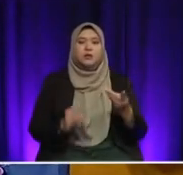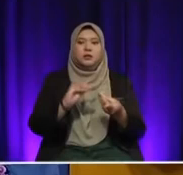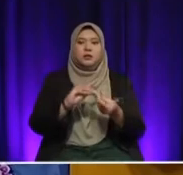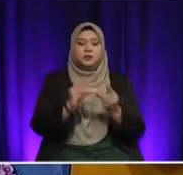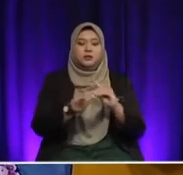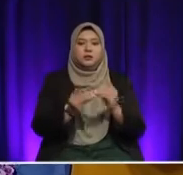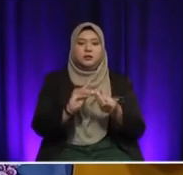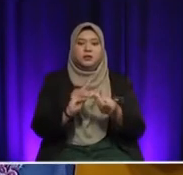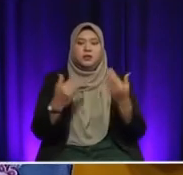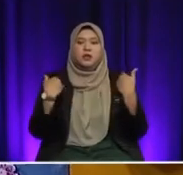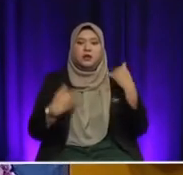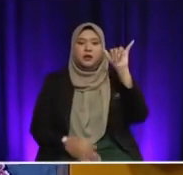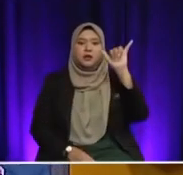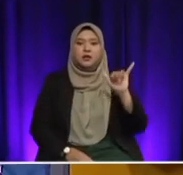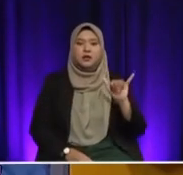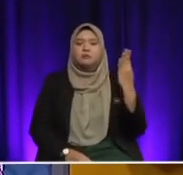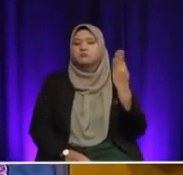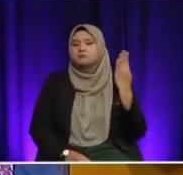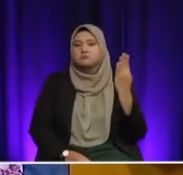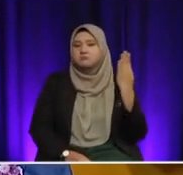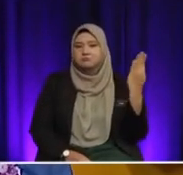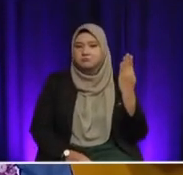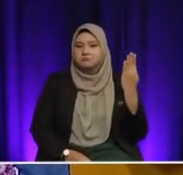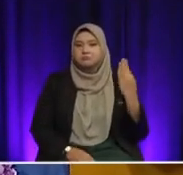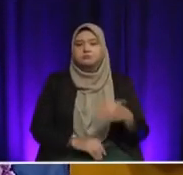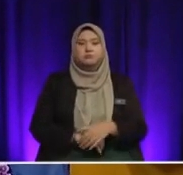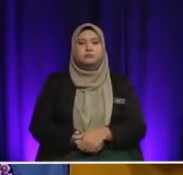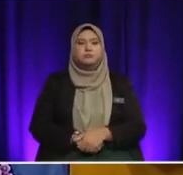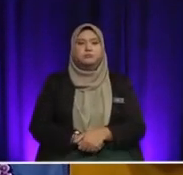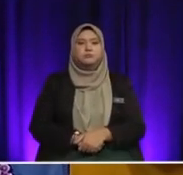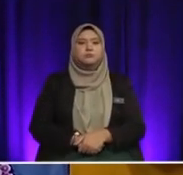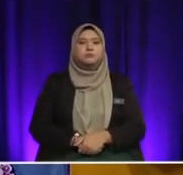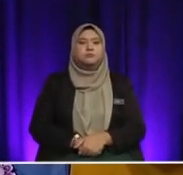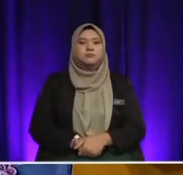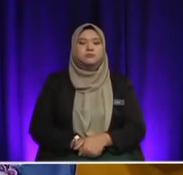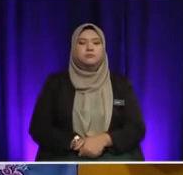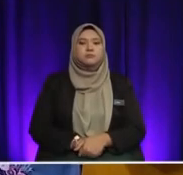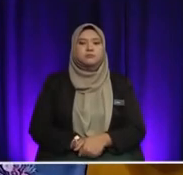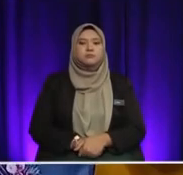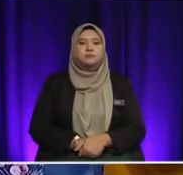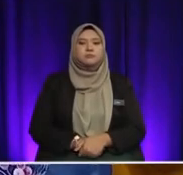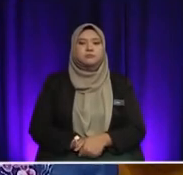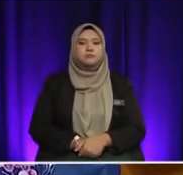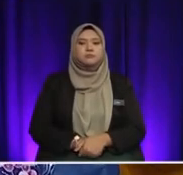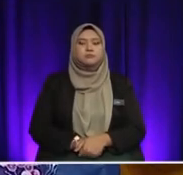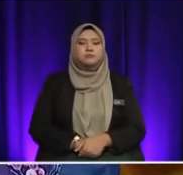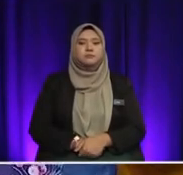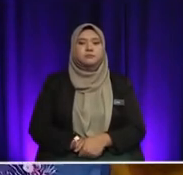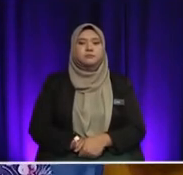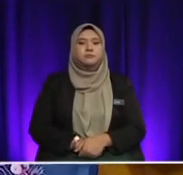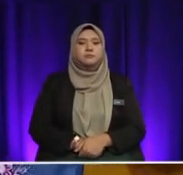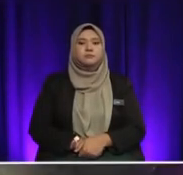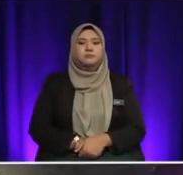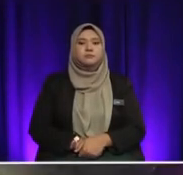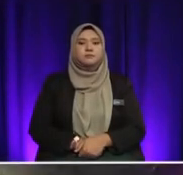yang biasa je, yang dia tekan je. Dekat kedai biasa pun ada jual. Dekat Shopee